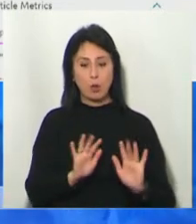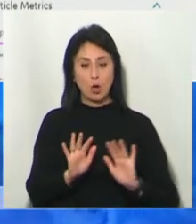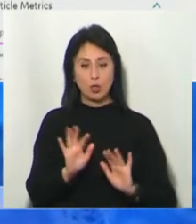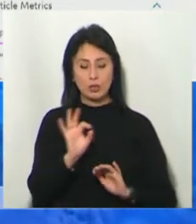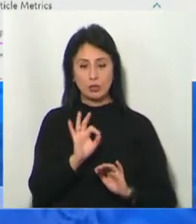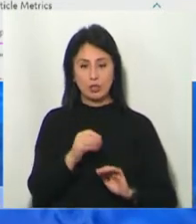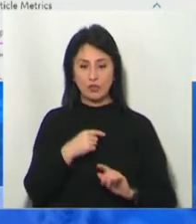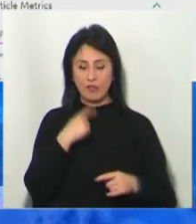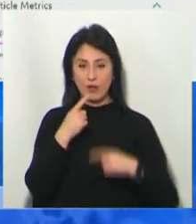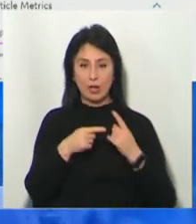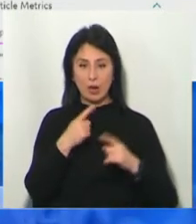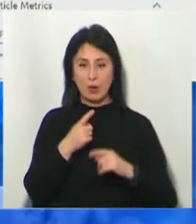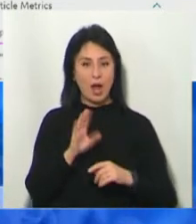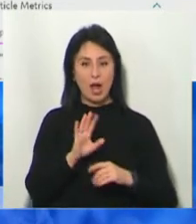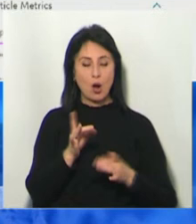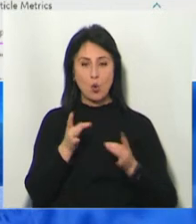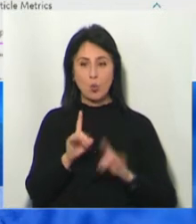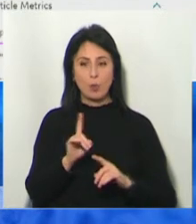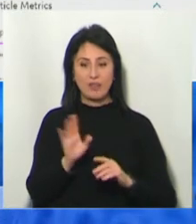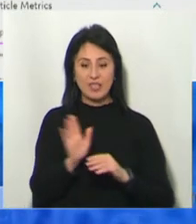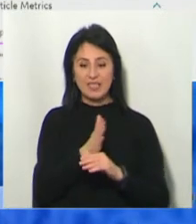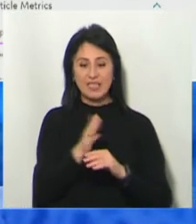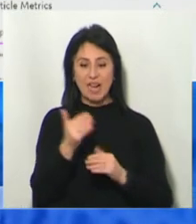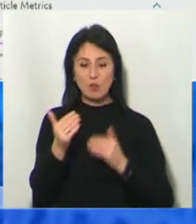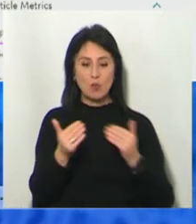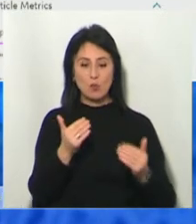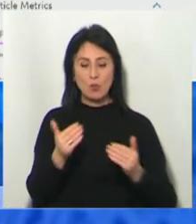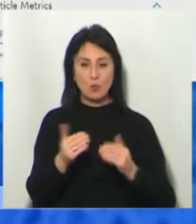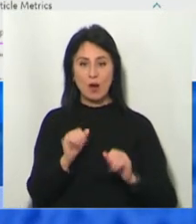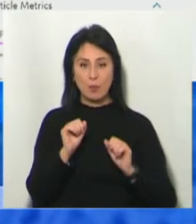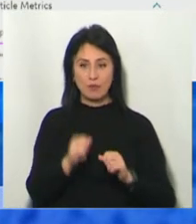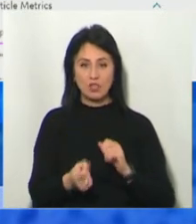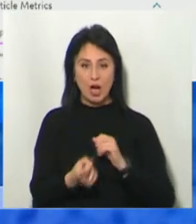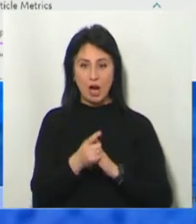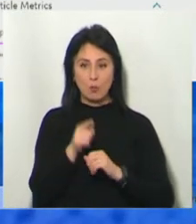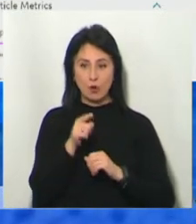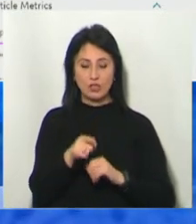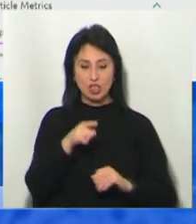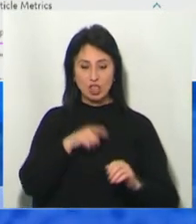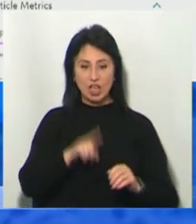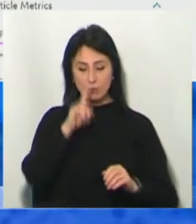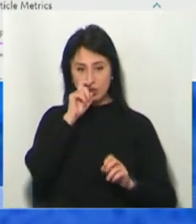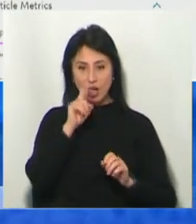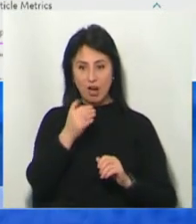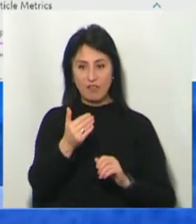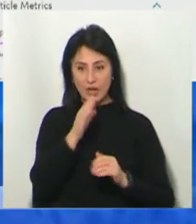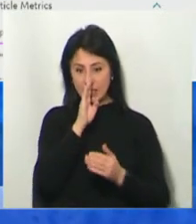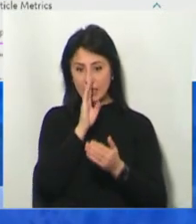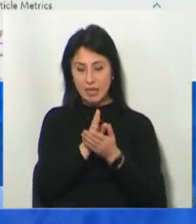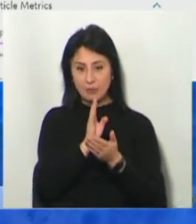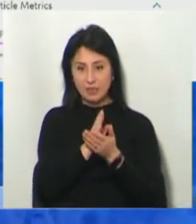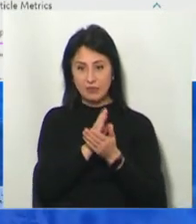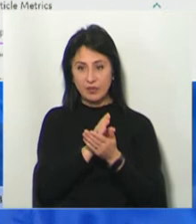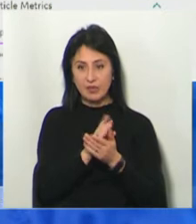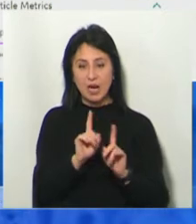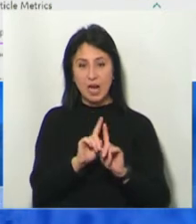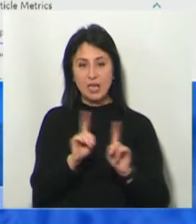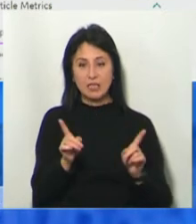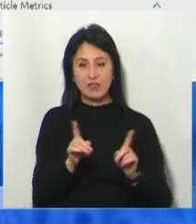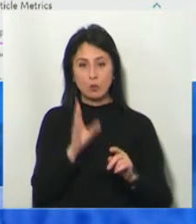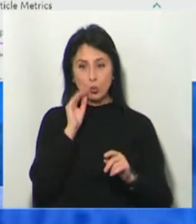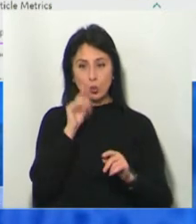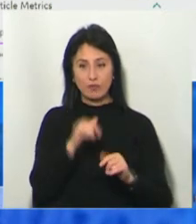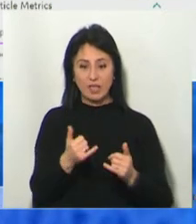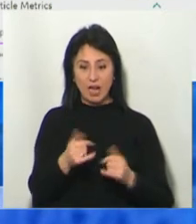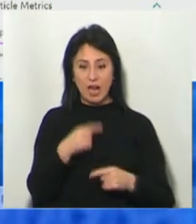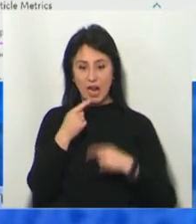პროცესებზე, ჩვენ საუბრობთ არაუბრალოდ ცალკეულ სისტემებზე, რომელიც შეიძლება აღმოჩნდეს შარდმჟავასთვის სამიზნე და განსაკუთრებით